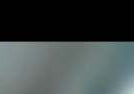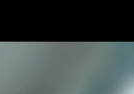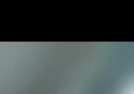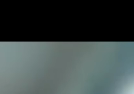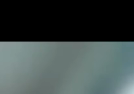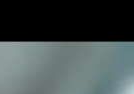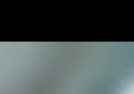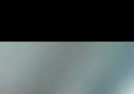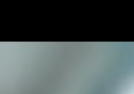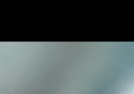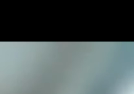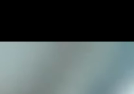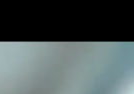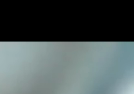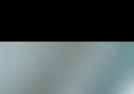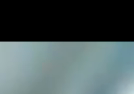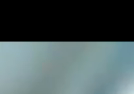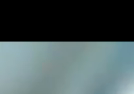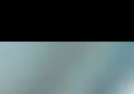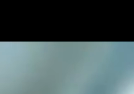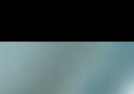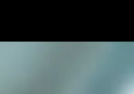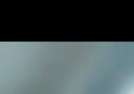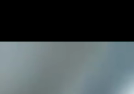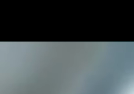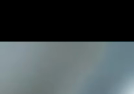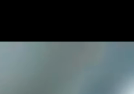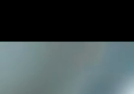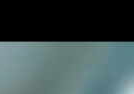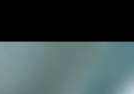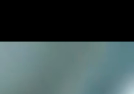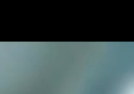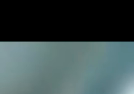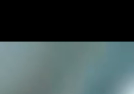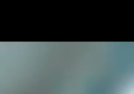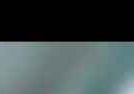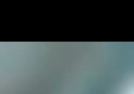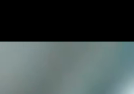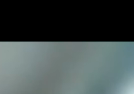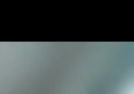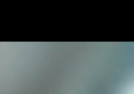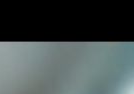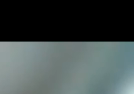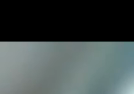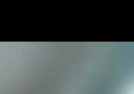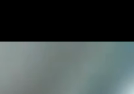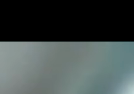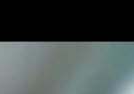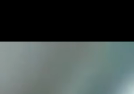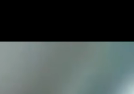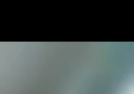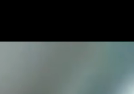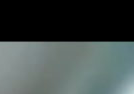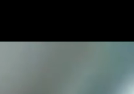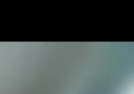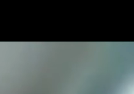det blir spennende å se. Det ikke fasiten, da, men det I hvert fall... Vi tenker at det en konsekvens at det er et minimumsdirektiv, så kan man I prinsippet da